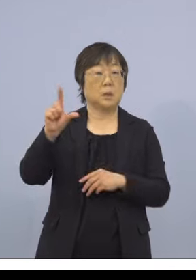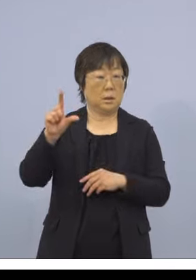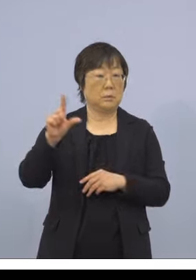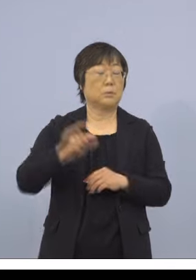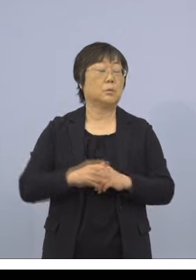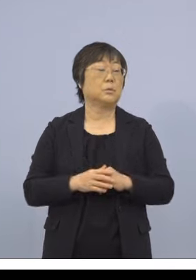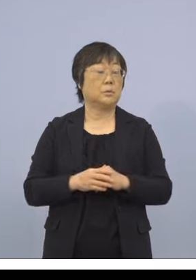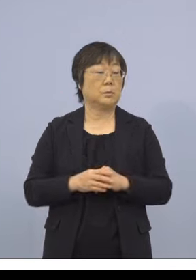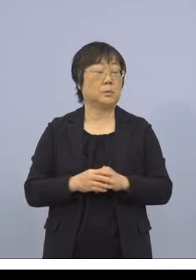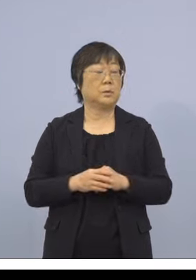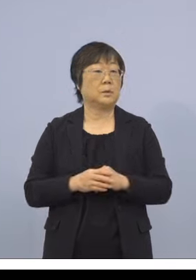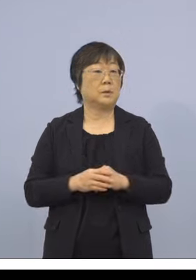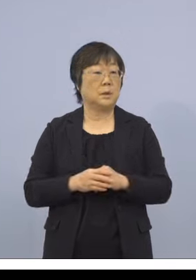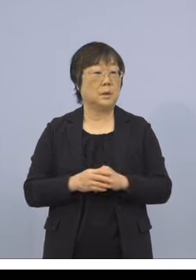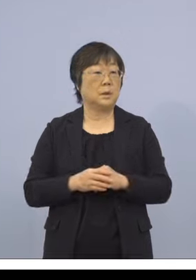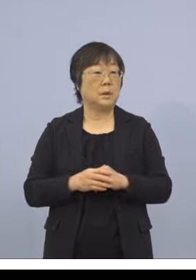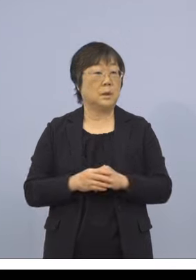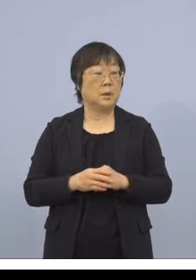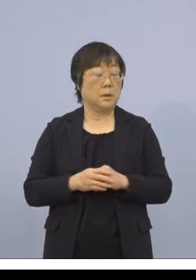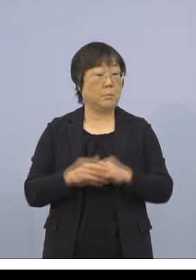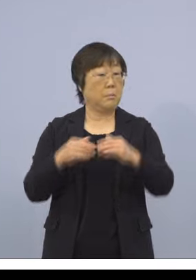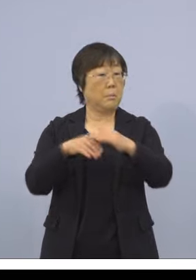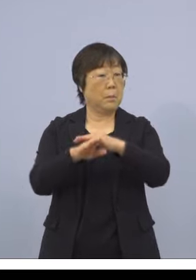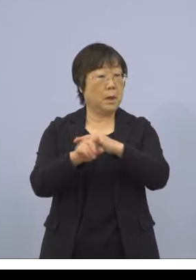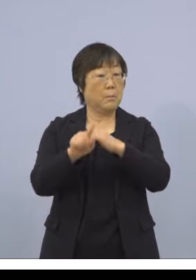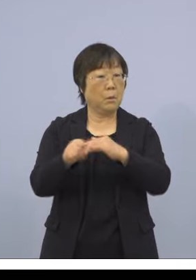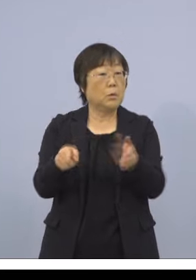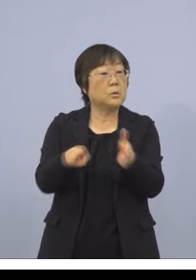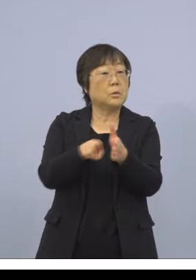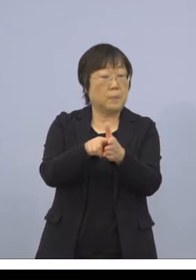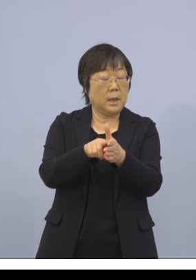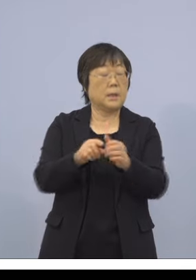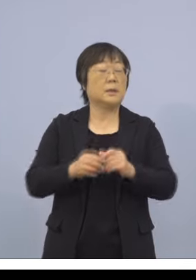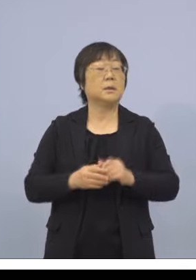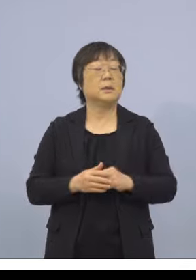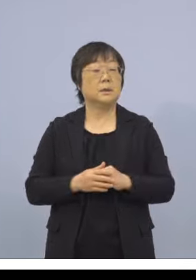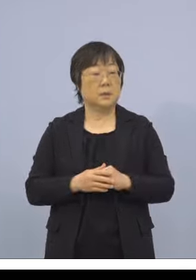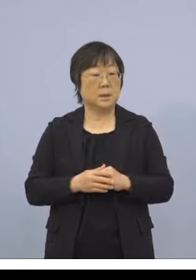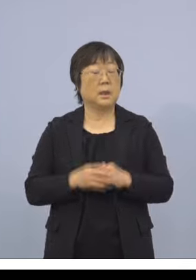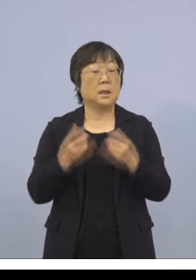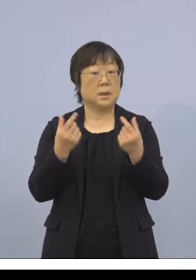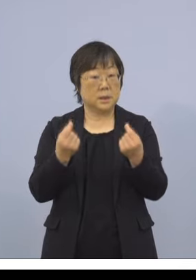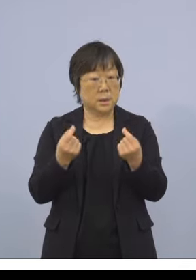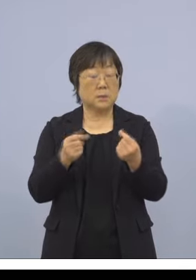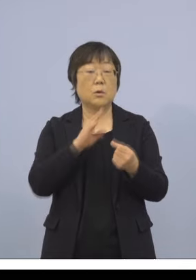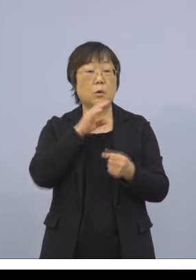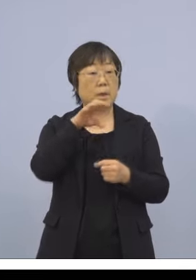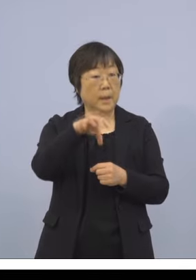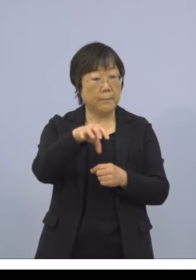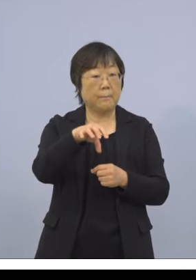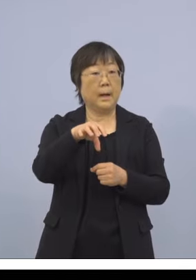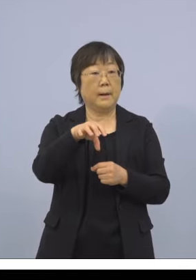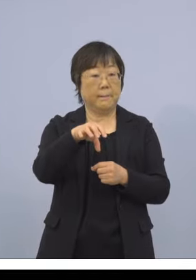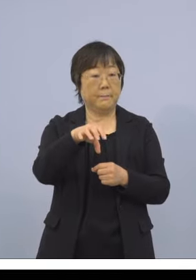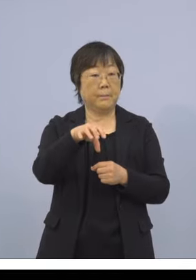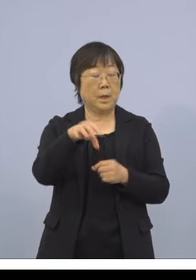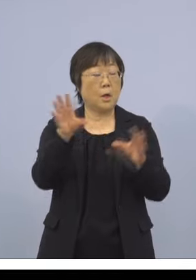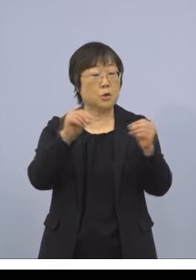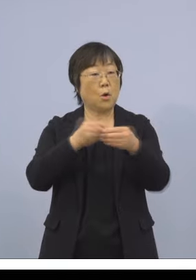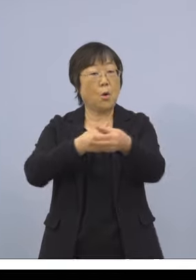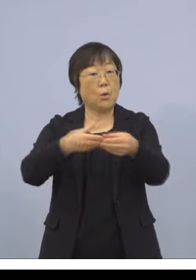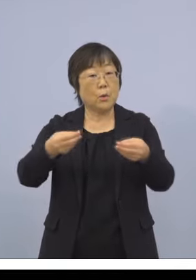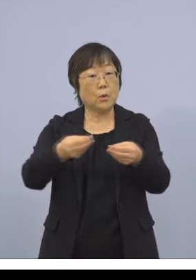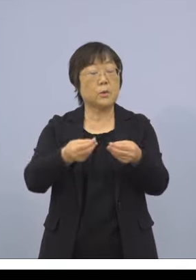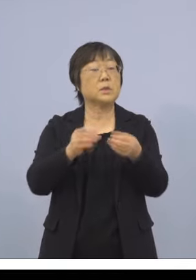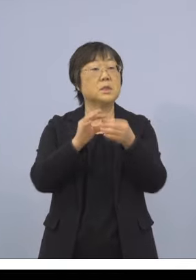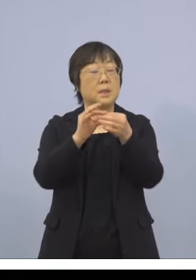また顕在化してないところも含めてですね、しっかり現場とも、情報共有をし